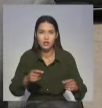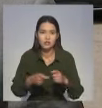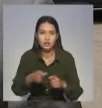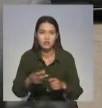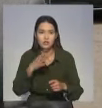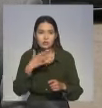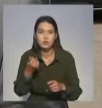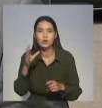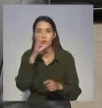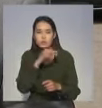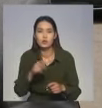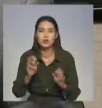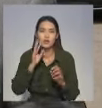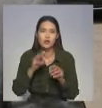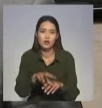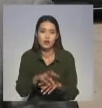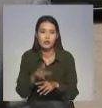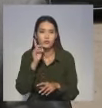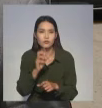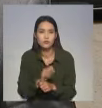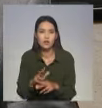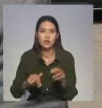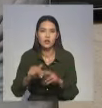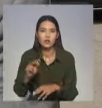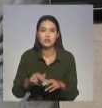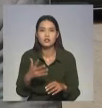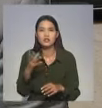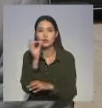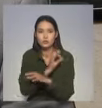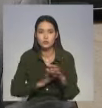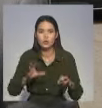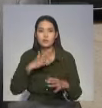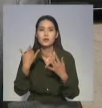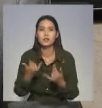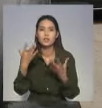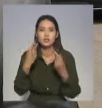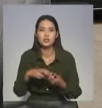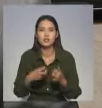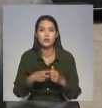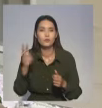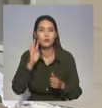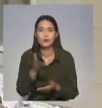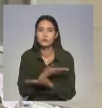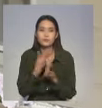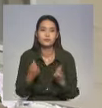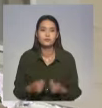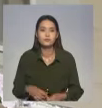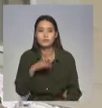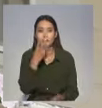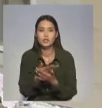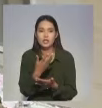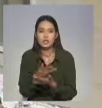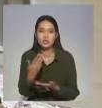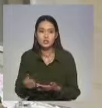не могли возобновить подачу воды из-за вышедшего из строя насоса. В итоге на сегодняшний день проблем с водой нет. К примеру